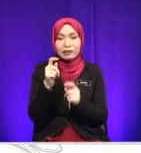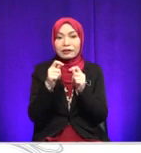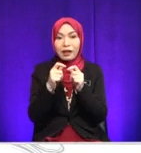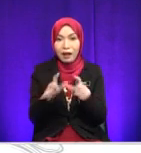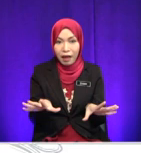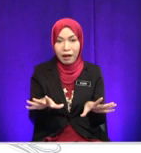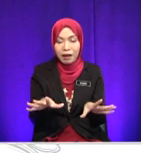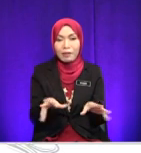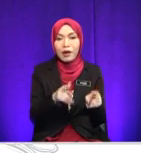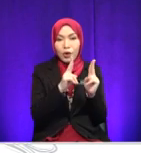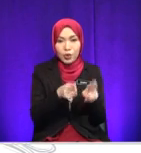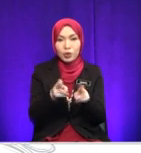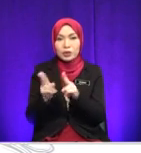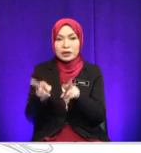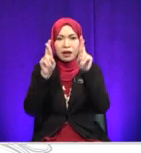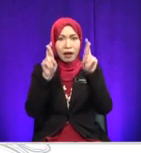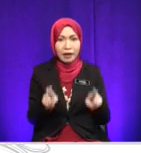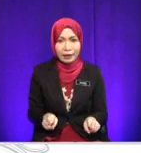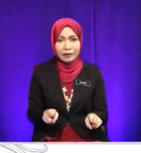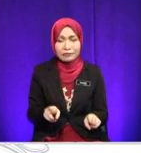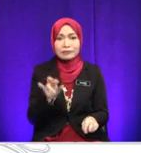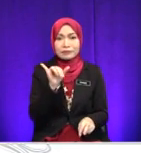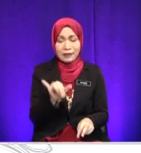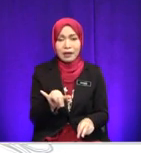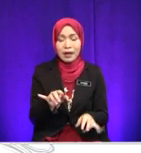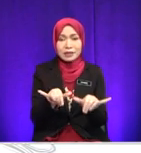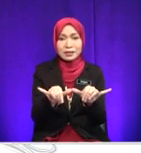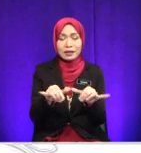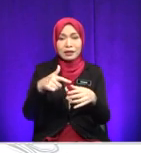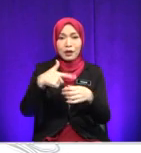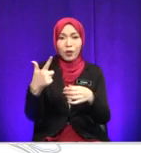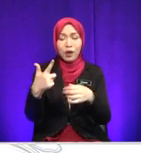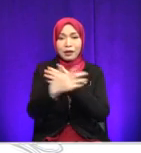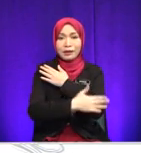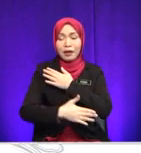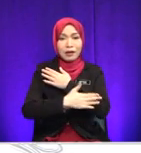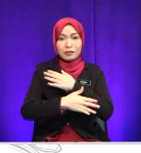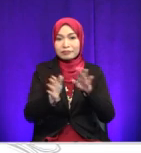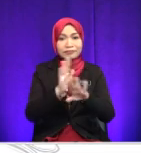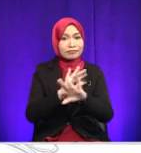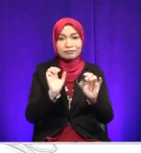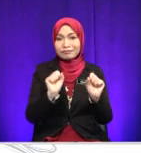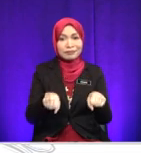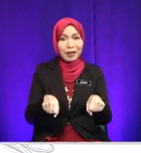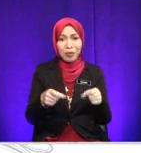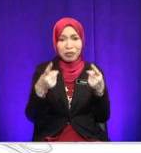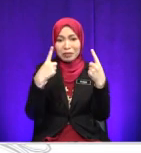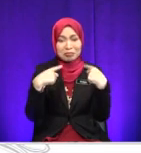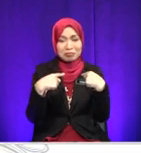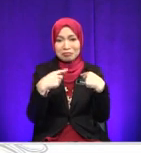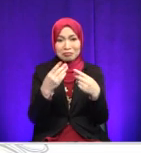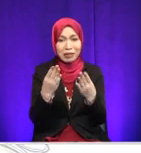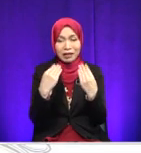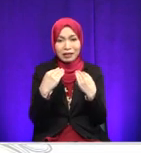yang terkandas di negara asing. Sebagai contoh, rakyat Malaysia yang terkandas